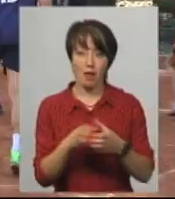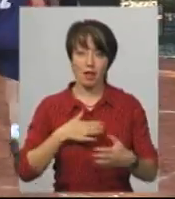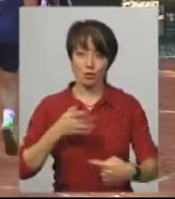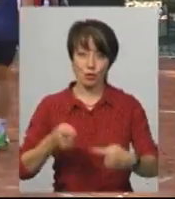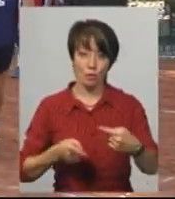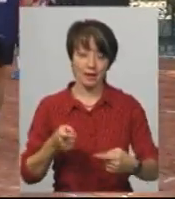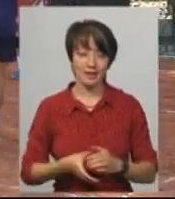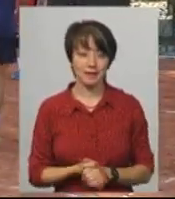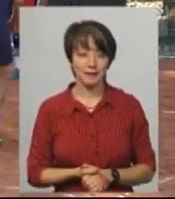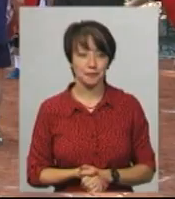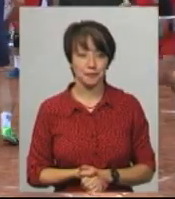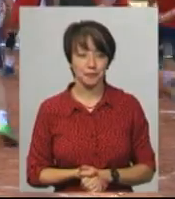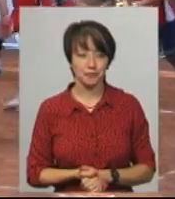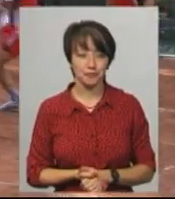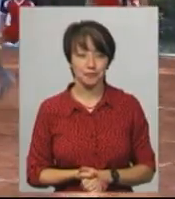суперників.